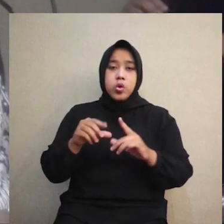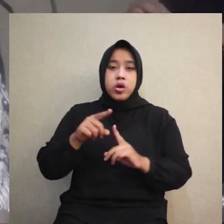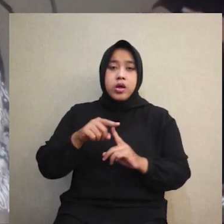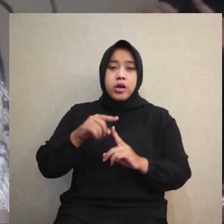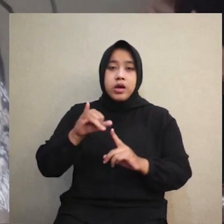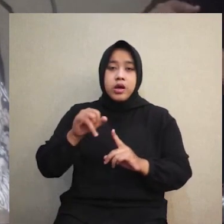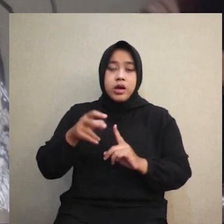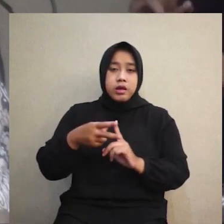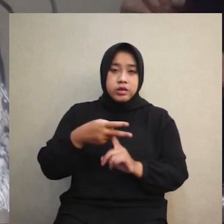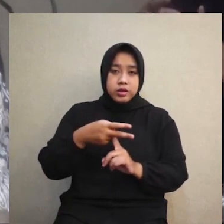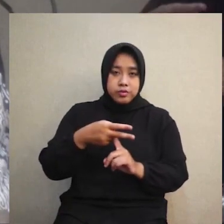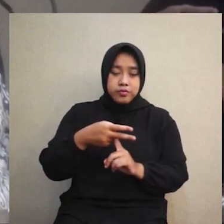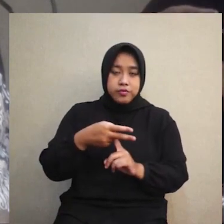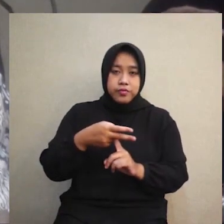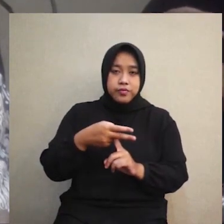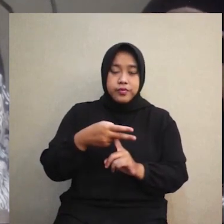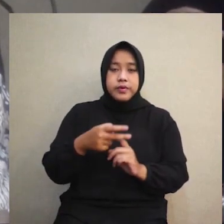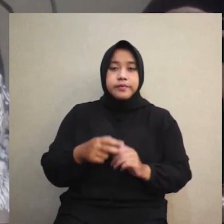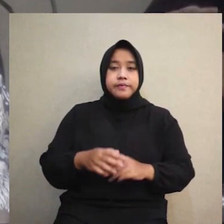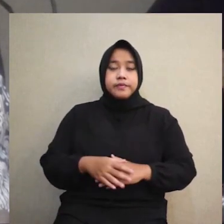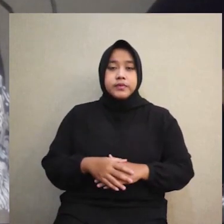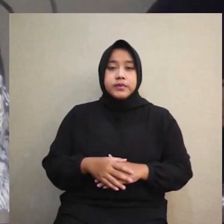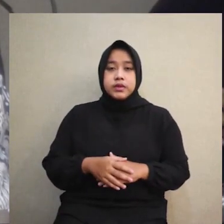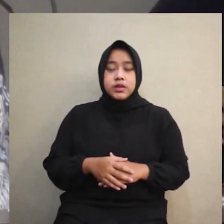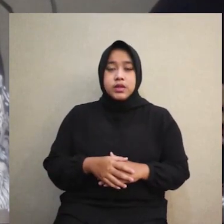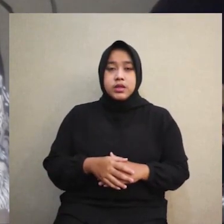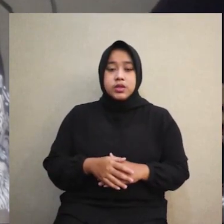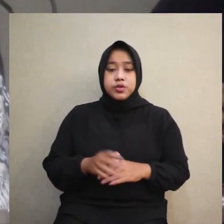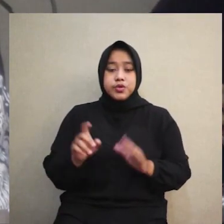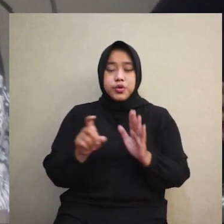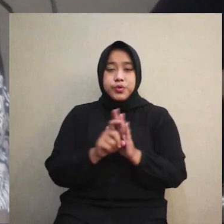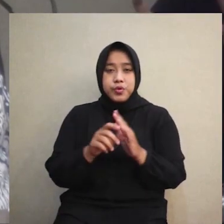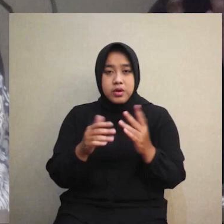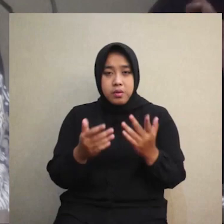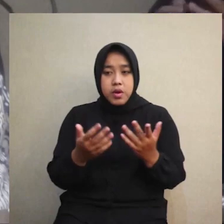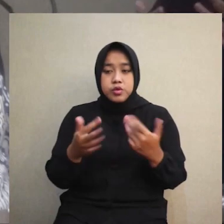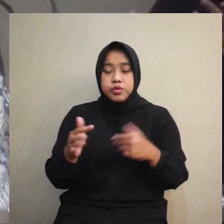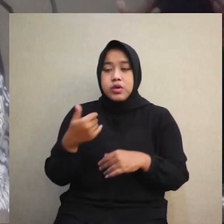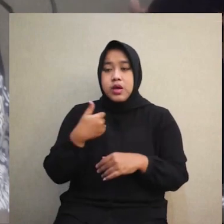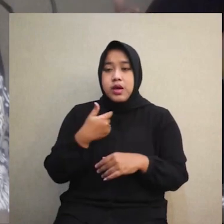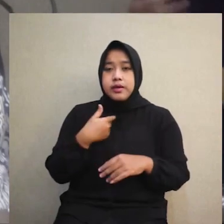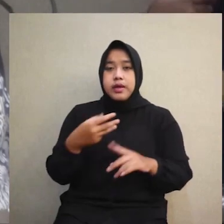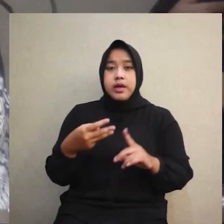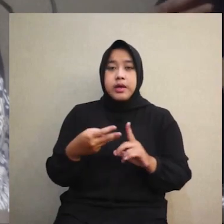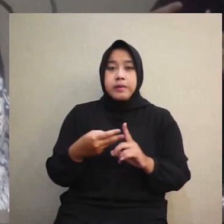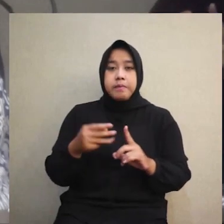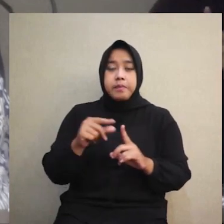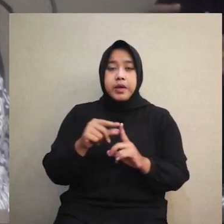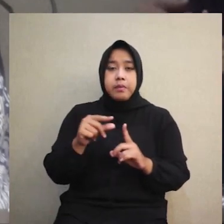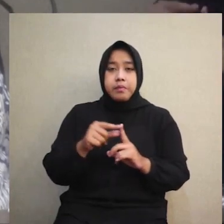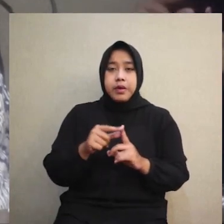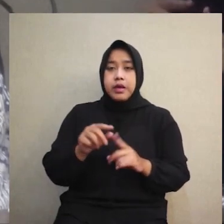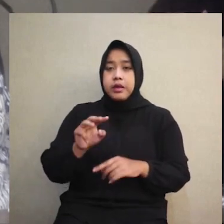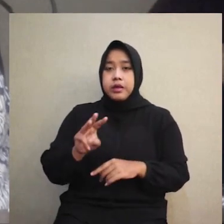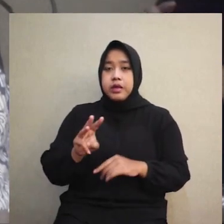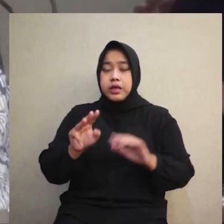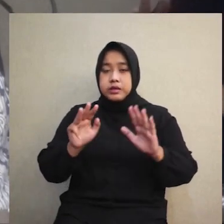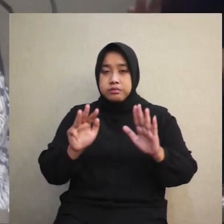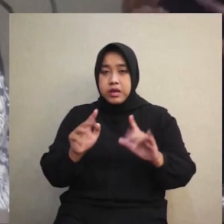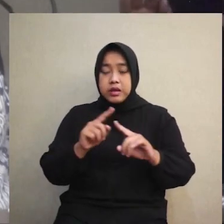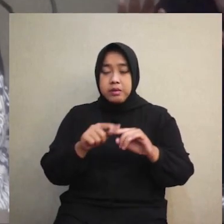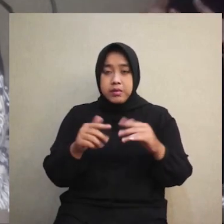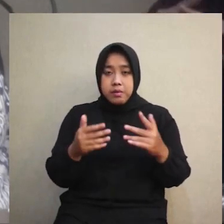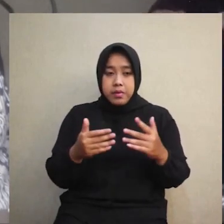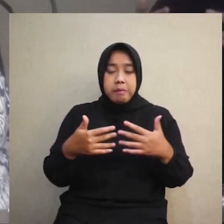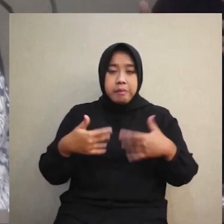melihat di luar soal bahwa misalnya sudah ada pp39 misalnya tapi kemudian